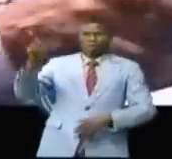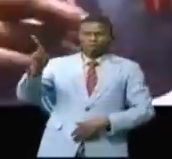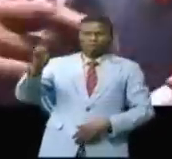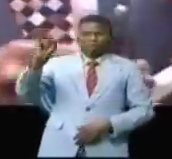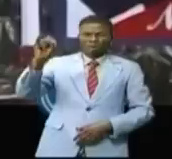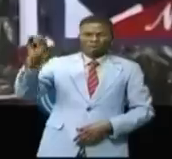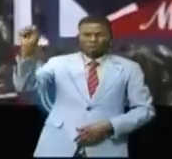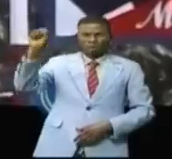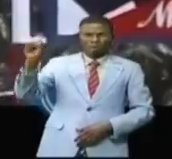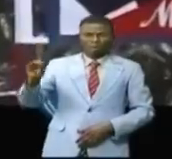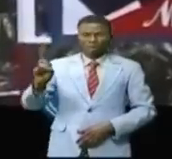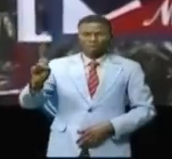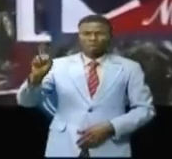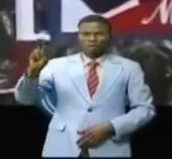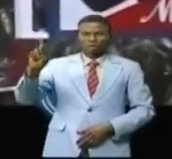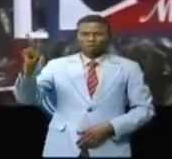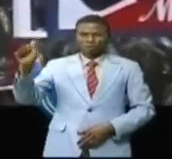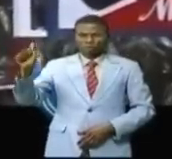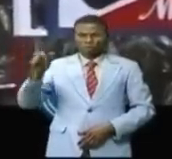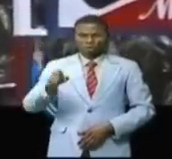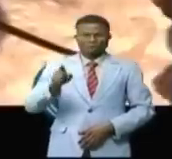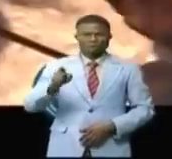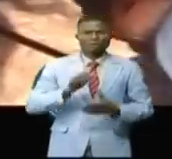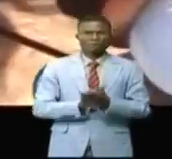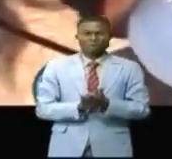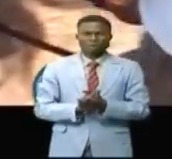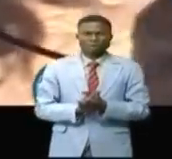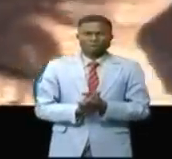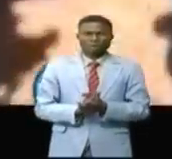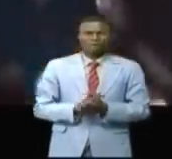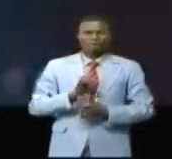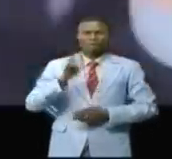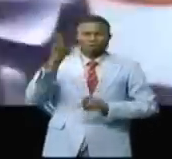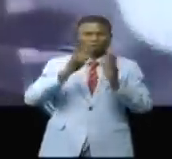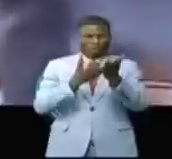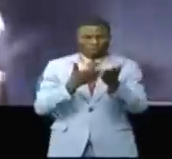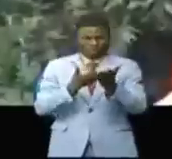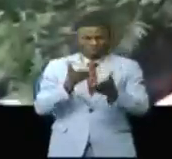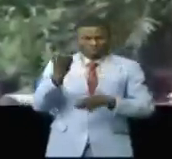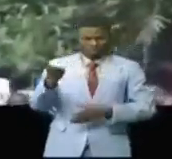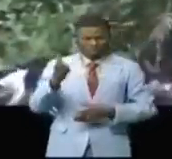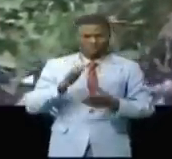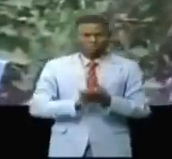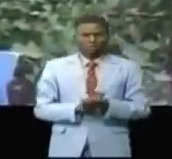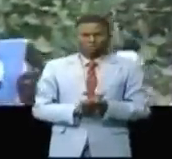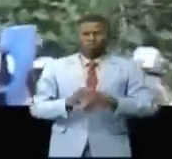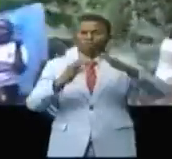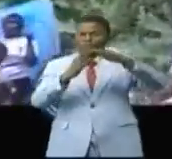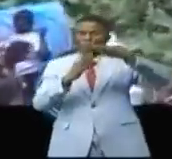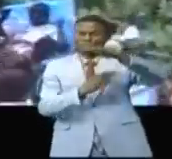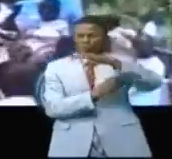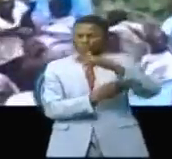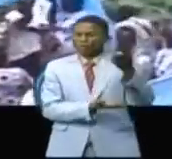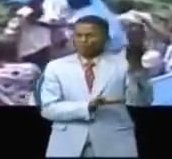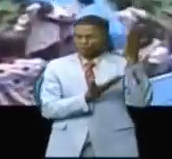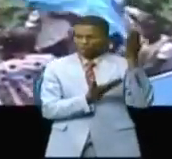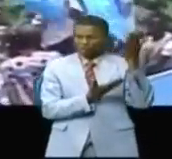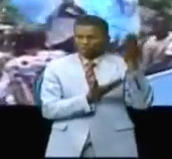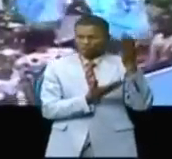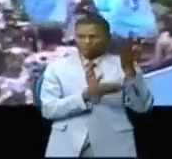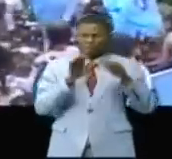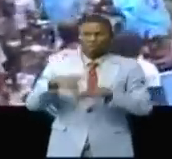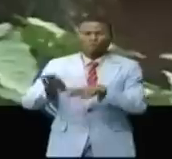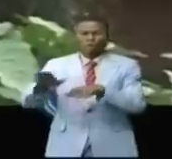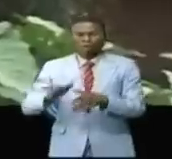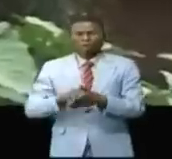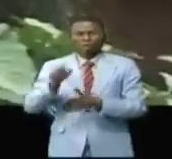ngaliema débaptiser pont kuzunda par le comparateur de cette partie de la capitale congolaise cette infrastructure de base j'étais sur la rivière du loup